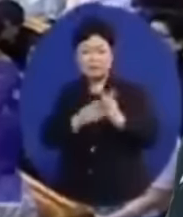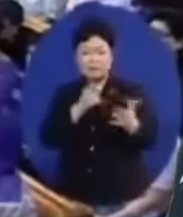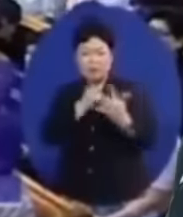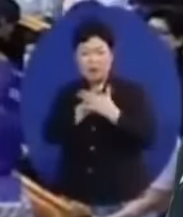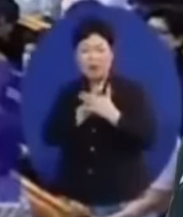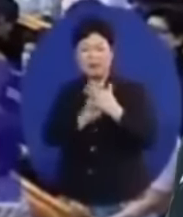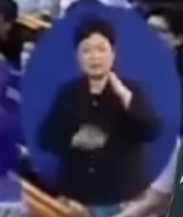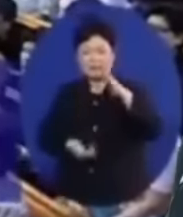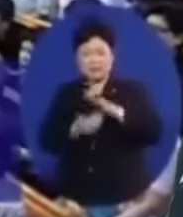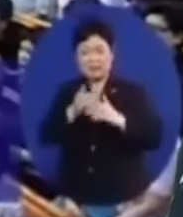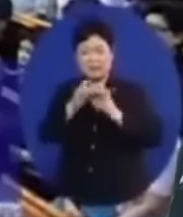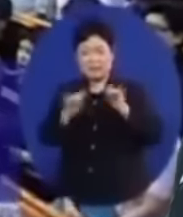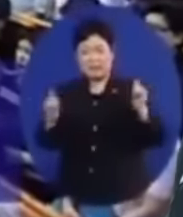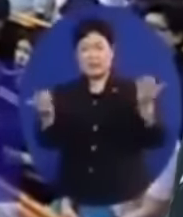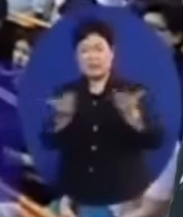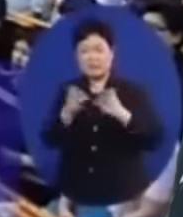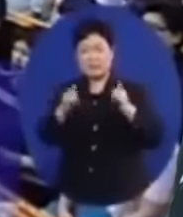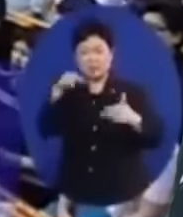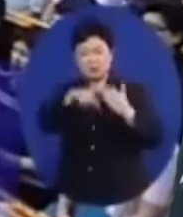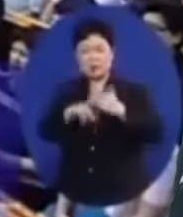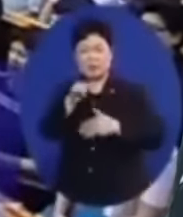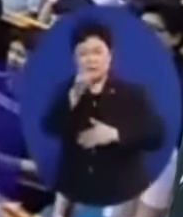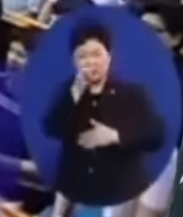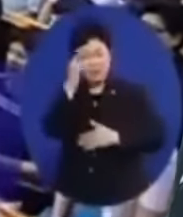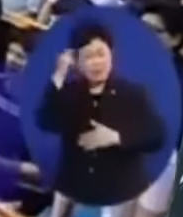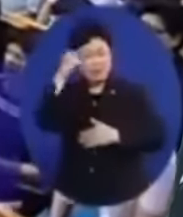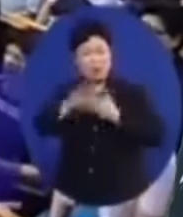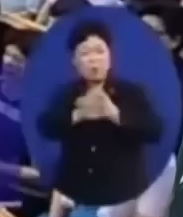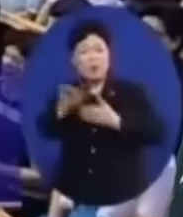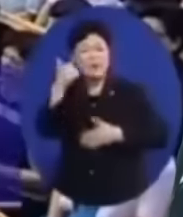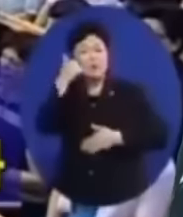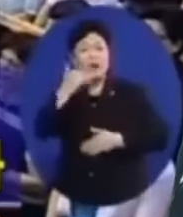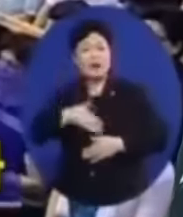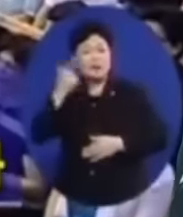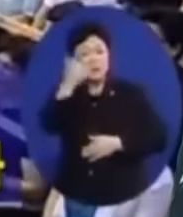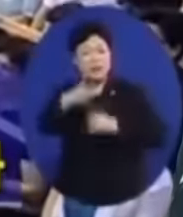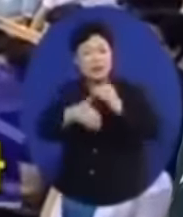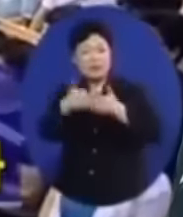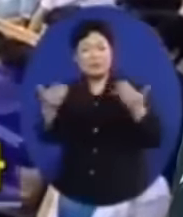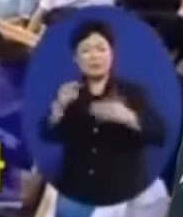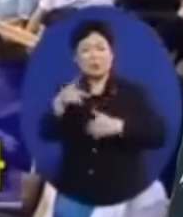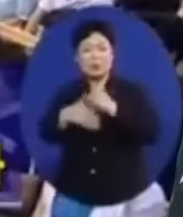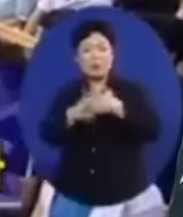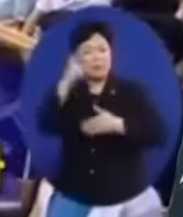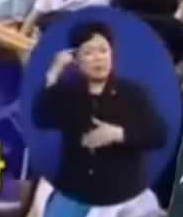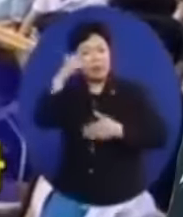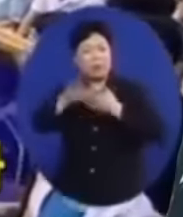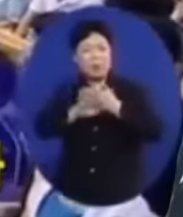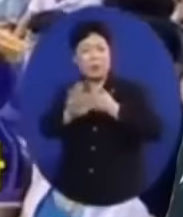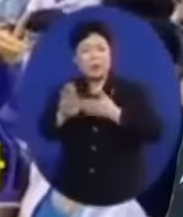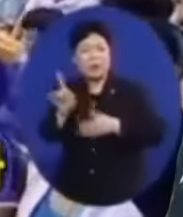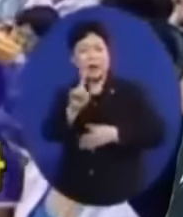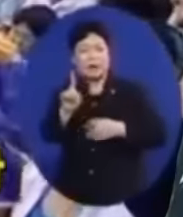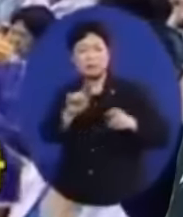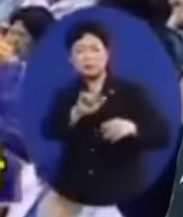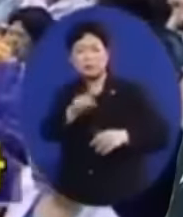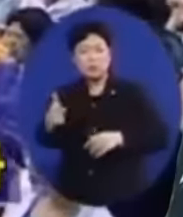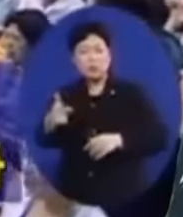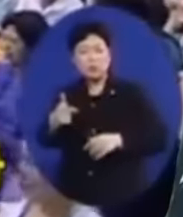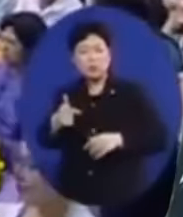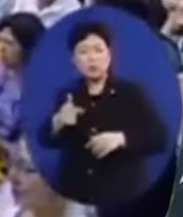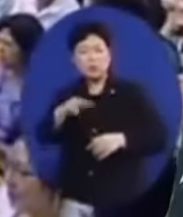통달하시니라. 사람의 일을 사람의 속에 있는 영 외에 누가 알리요? 이와 같이 하나님의 일도 하나님의 영 외에는 아무도 알지